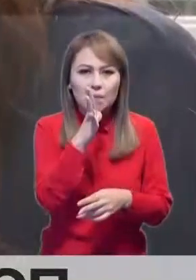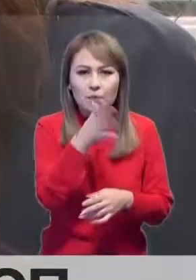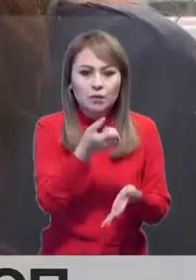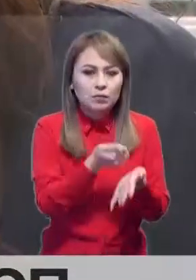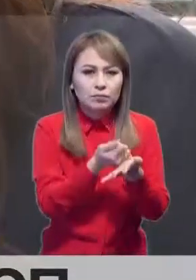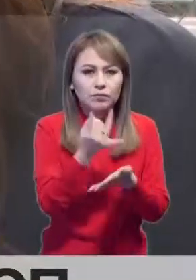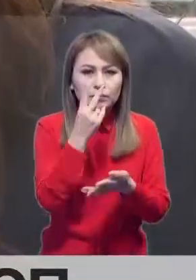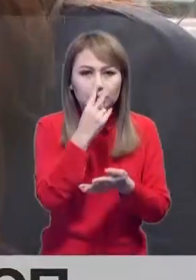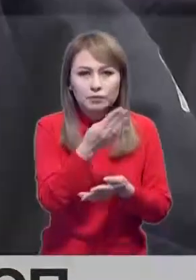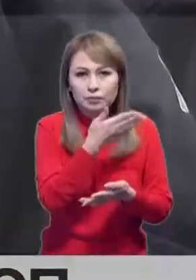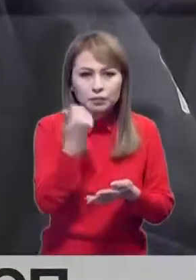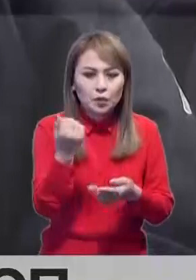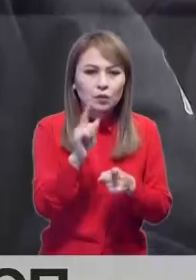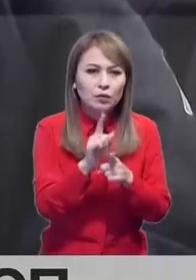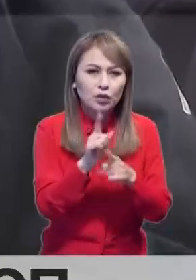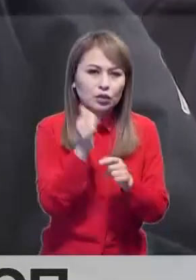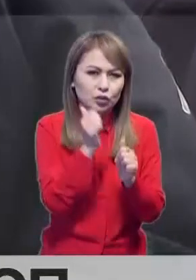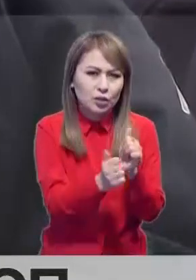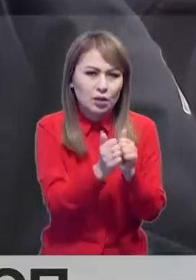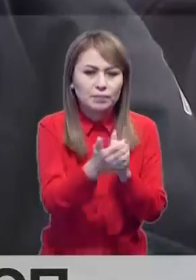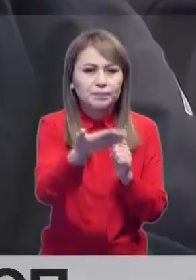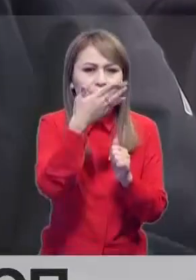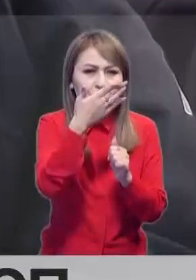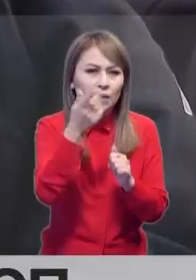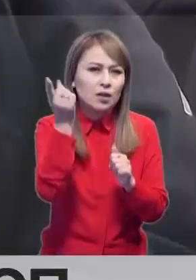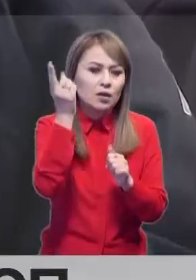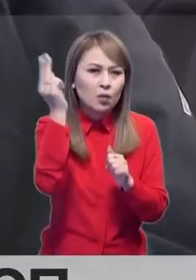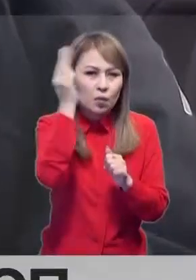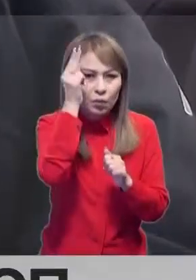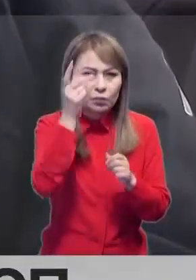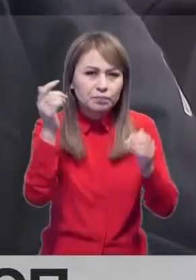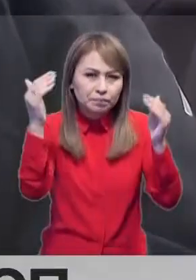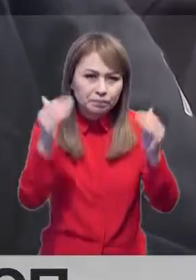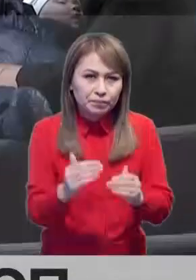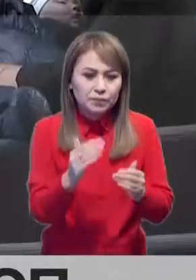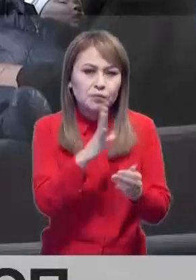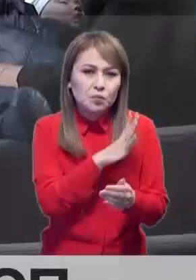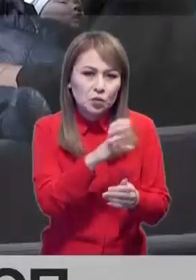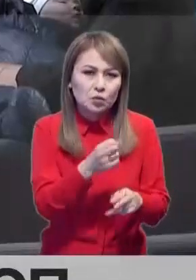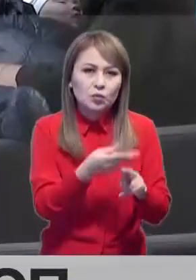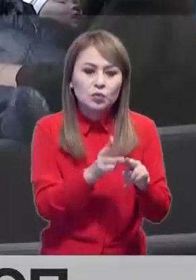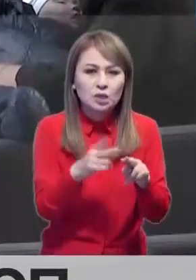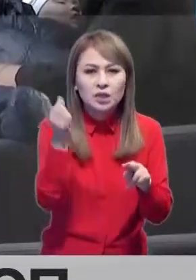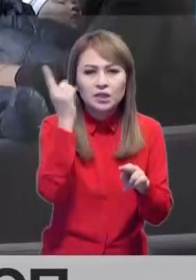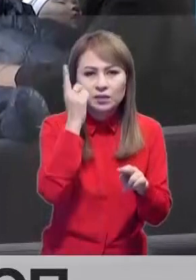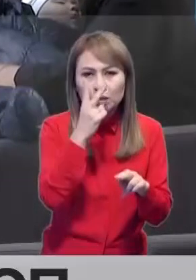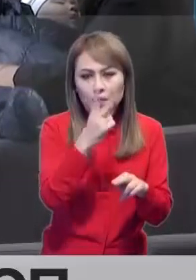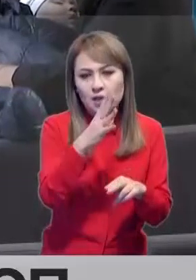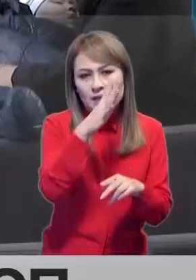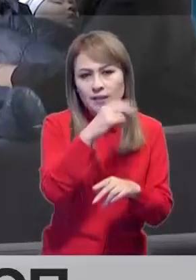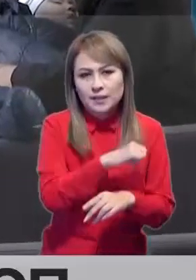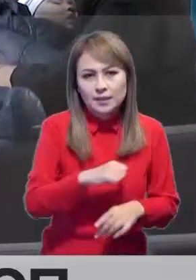отыр. Соңғы кезде телефонға телміруі жиілеген. Оқу үлгеріміне де кері әсерін тигізуі мүмкін еді. Сондықтан гаджетке қарайтын уақытты